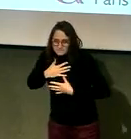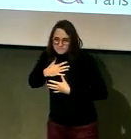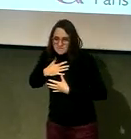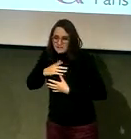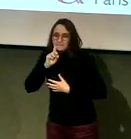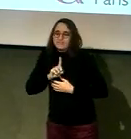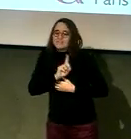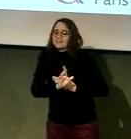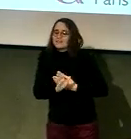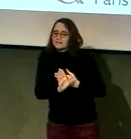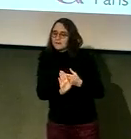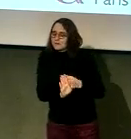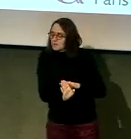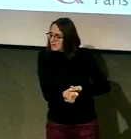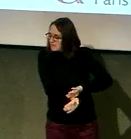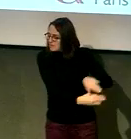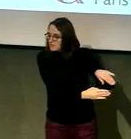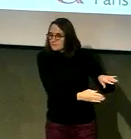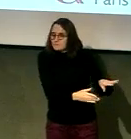sa fille de